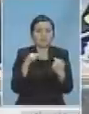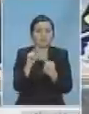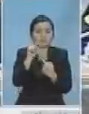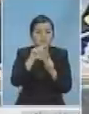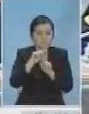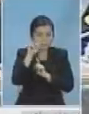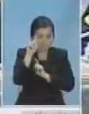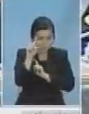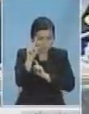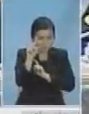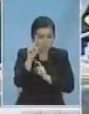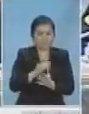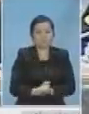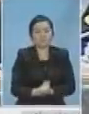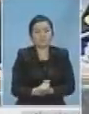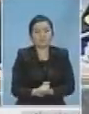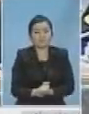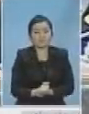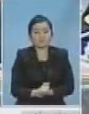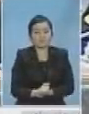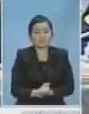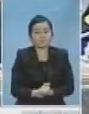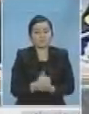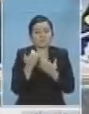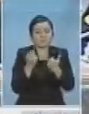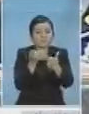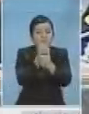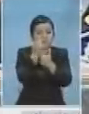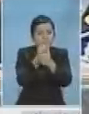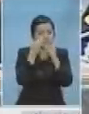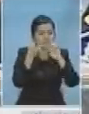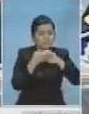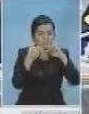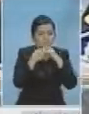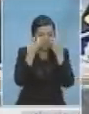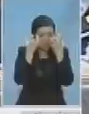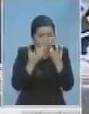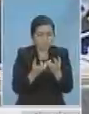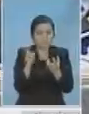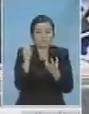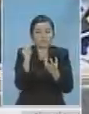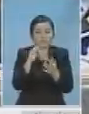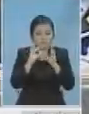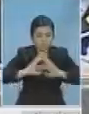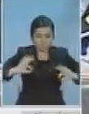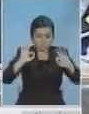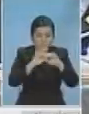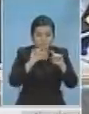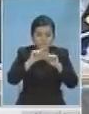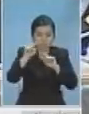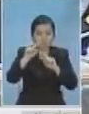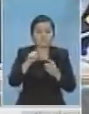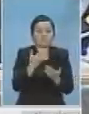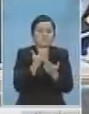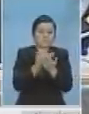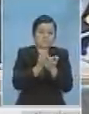ท่านประธานครับสิ่งที่เป็นปัญหาที่ผมคิดว่าเรื่องใหญ่ที่สุดก็คือการจัดสรรงบประมาณของเรานั้นเนี่ยตอบโจ